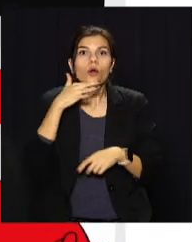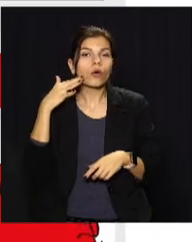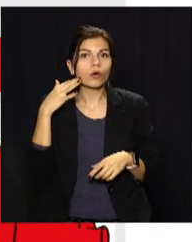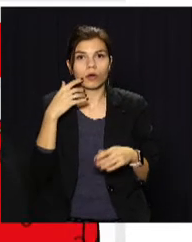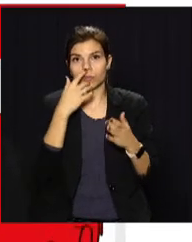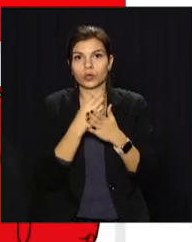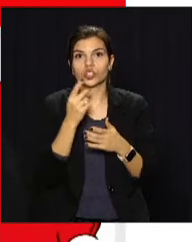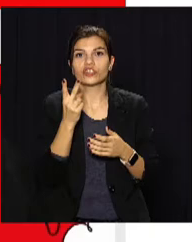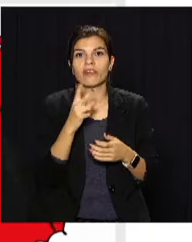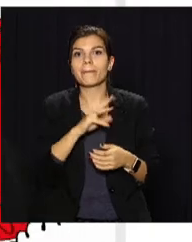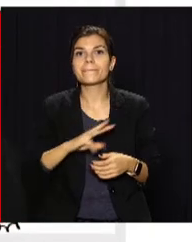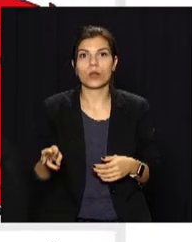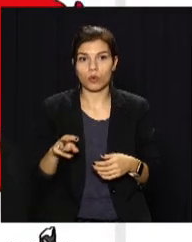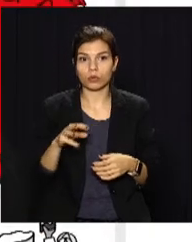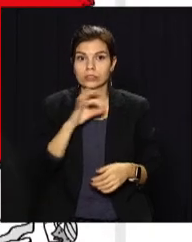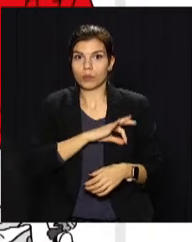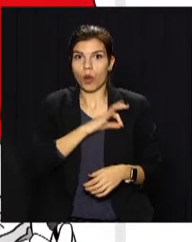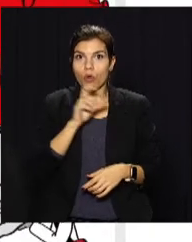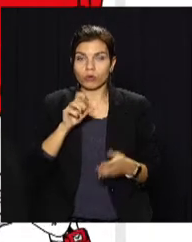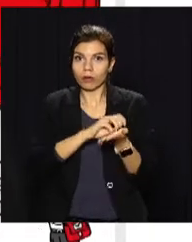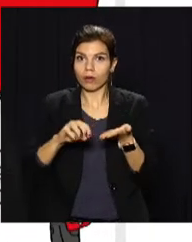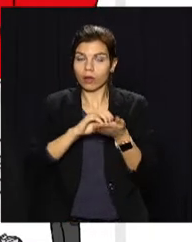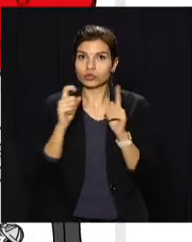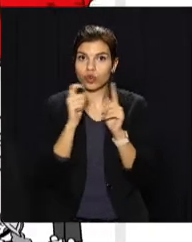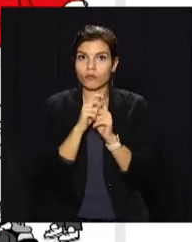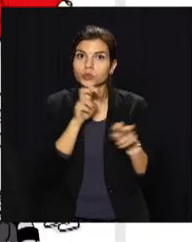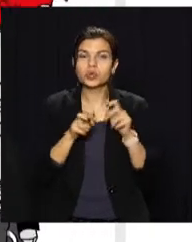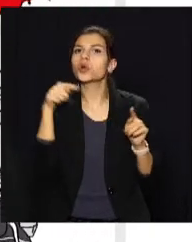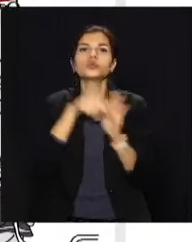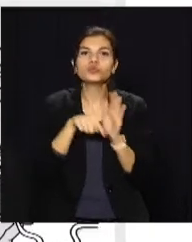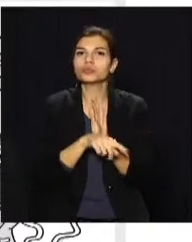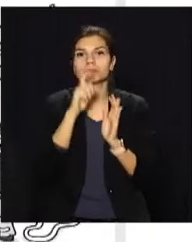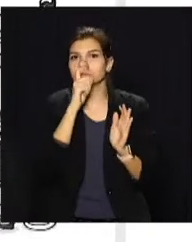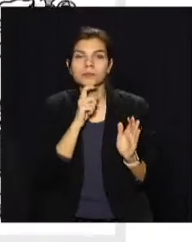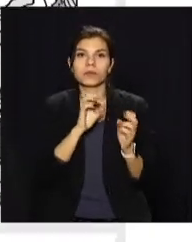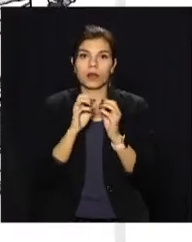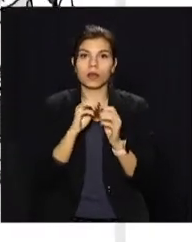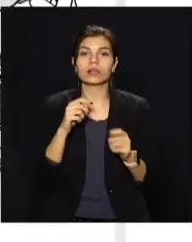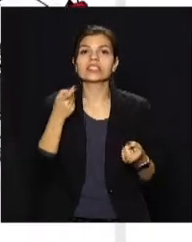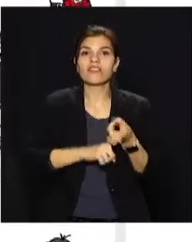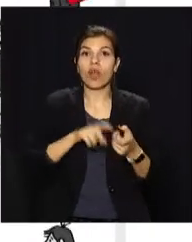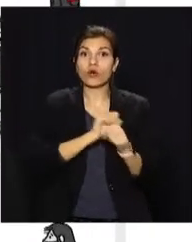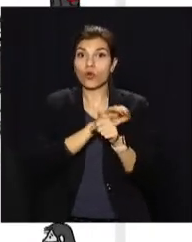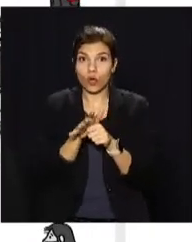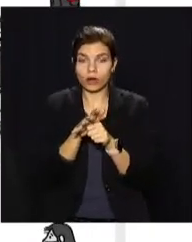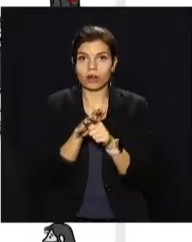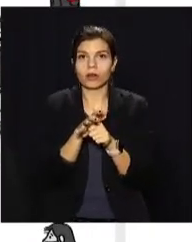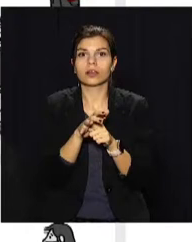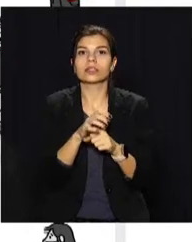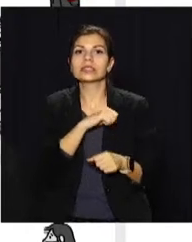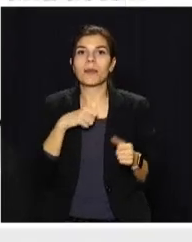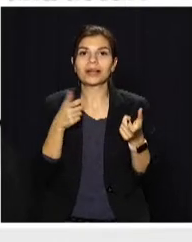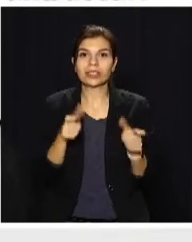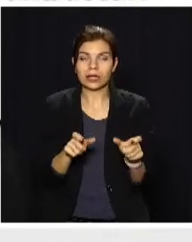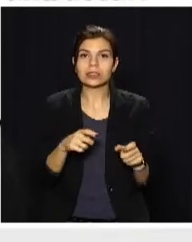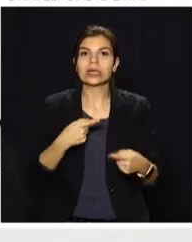чверть мільйона. В десятці найбільш популярних термінів – пов'язаних із COVID-19, самоізоляція,